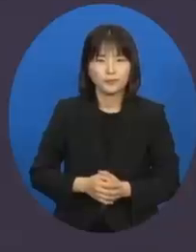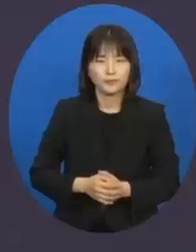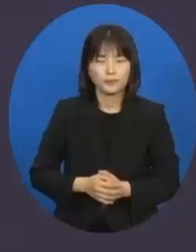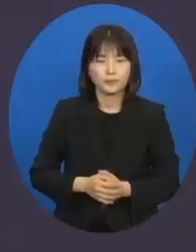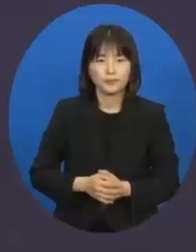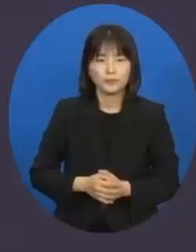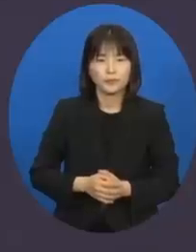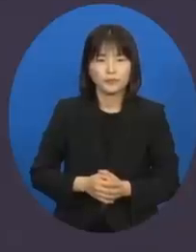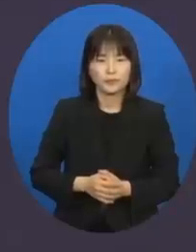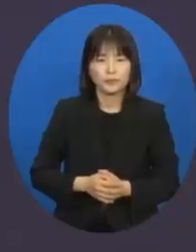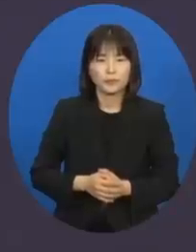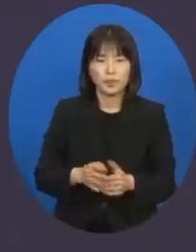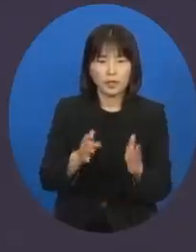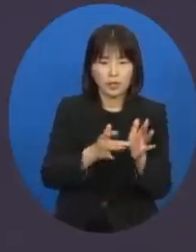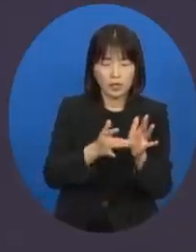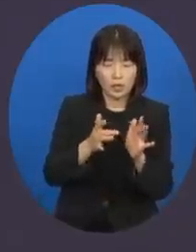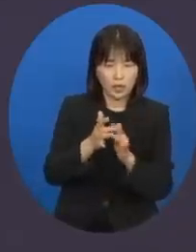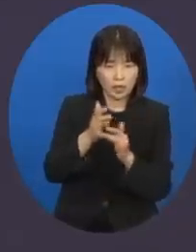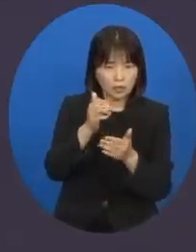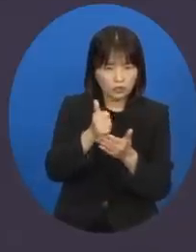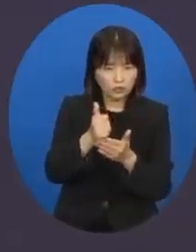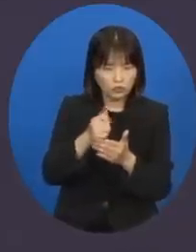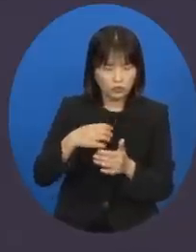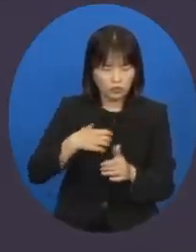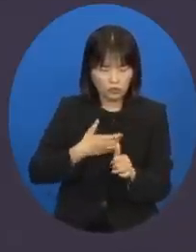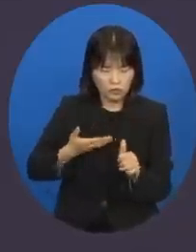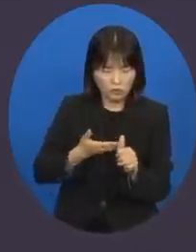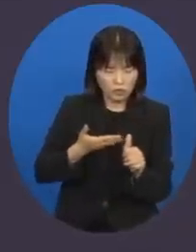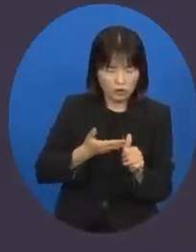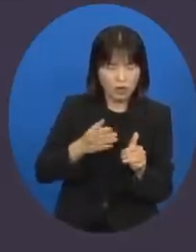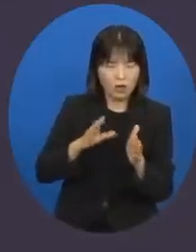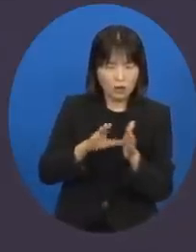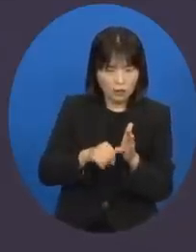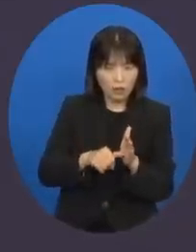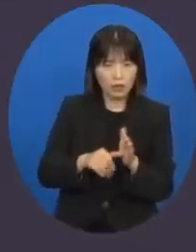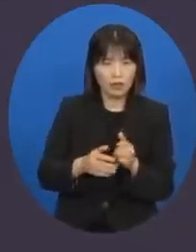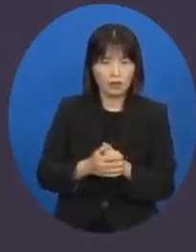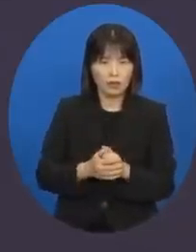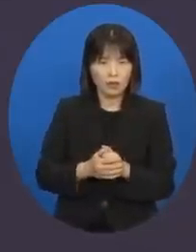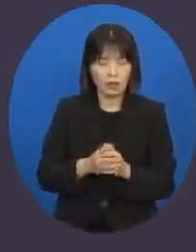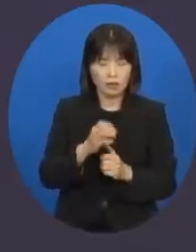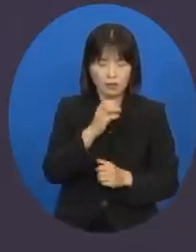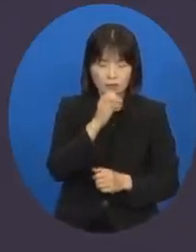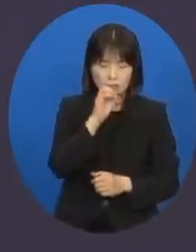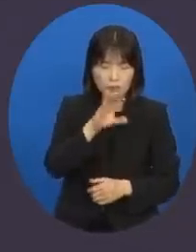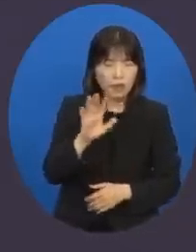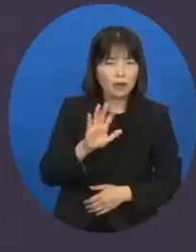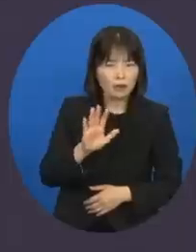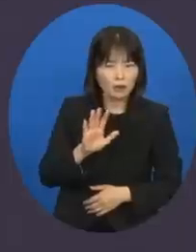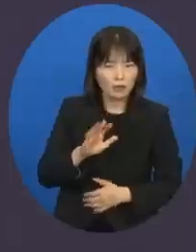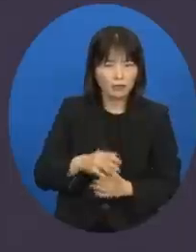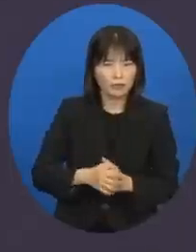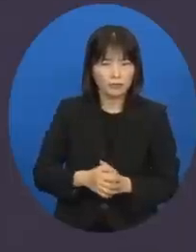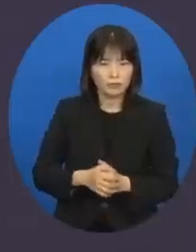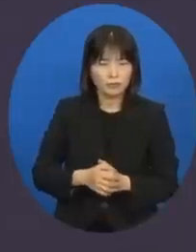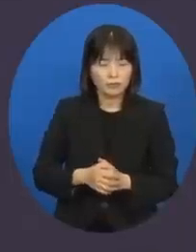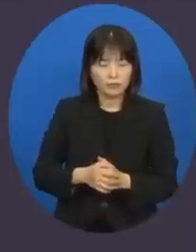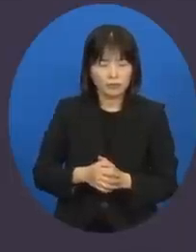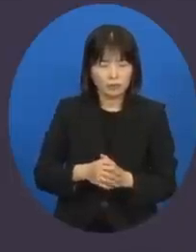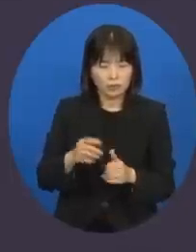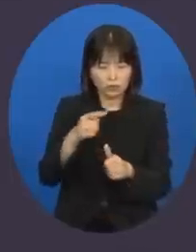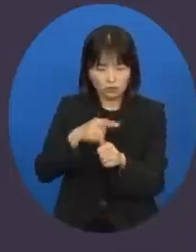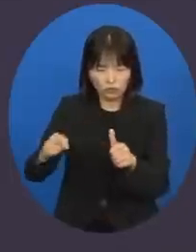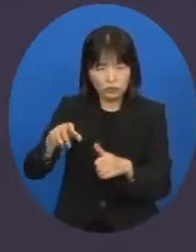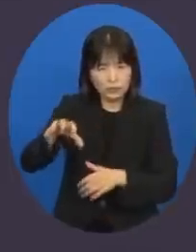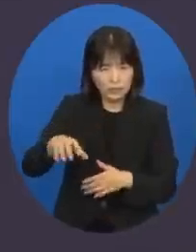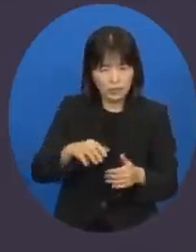나오죠. 그가 곤욕을 당하여 괴로울 때에도 그의 입을 열지 아니하였으며 마치 도수장으로 끌려가는 어린 양과